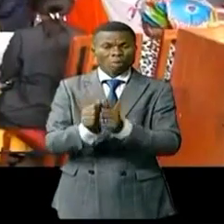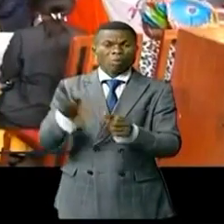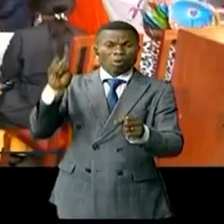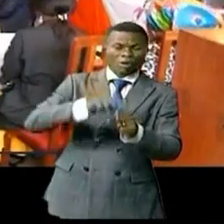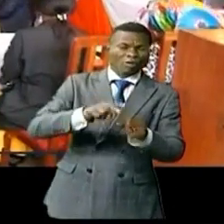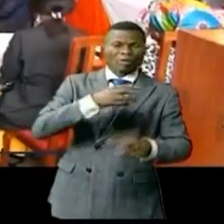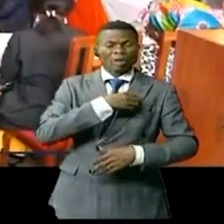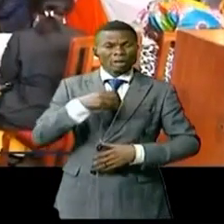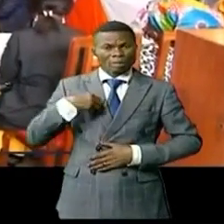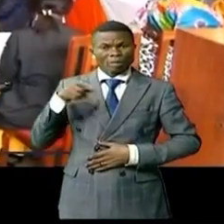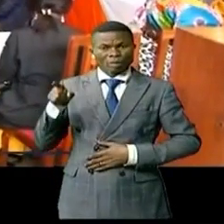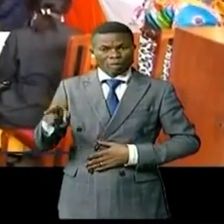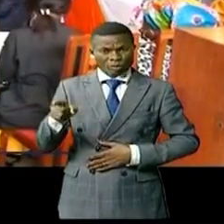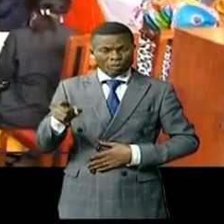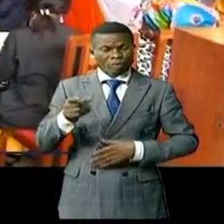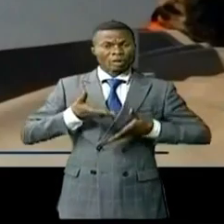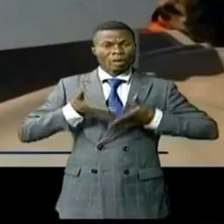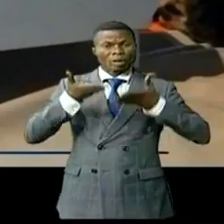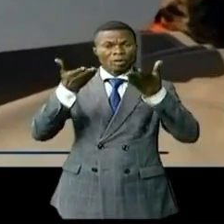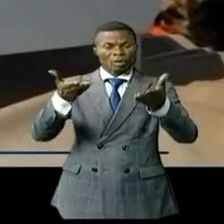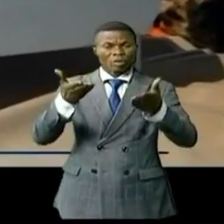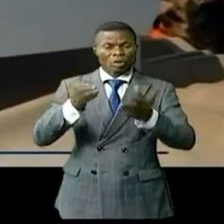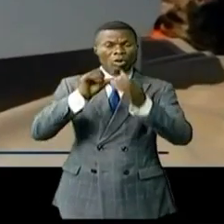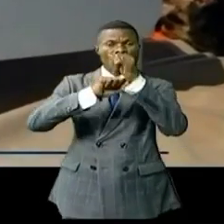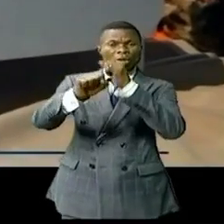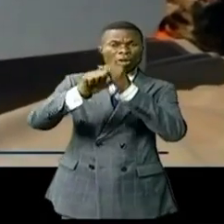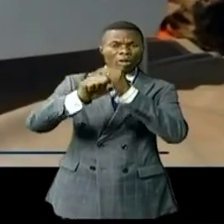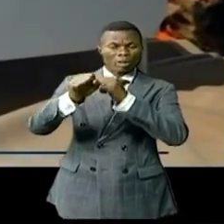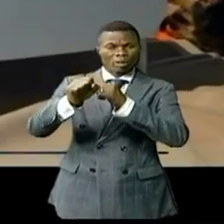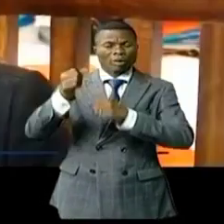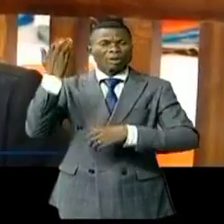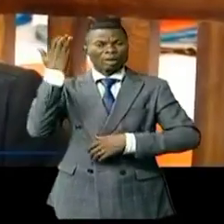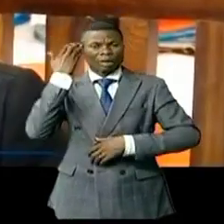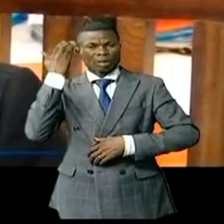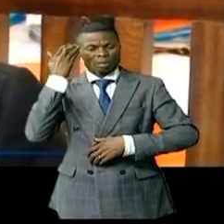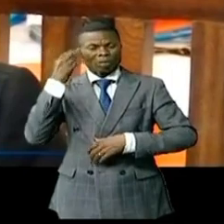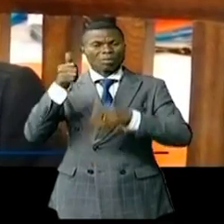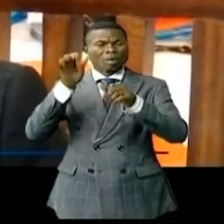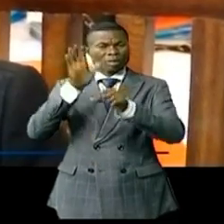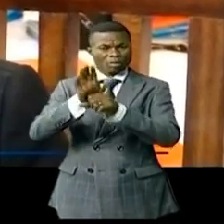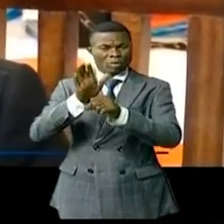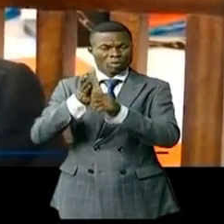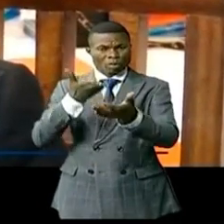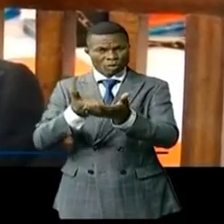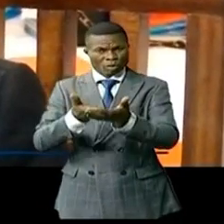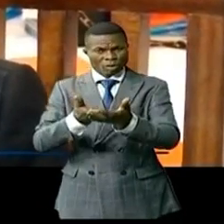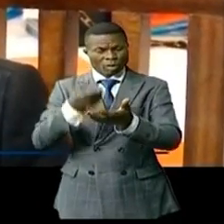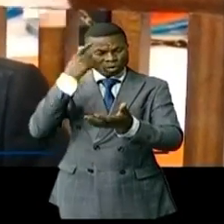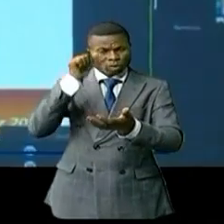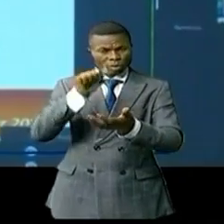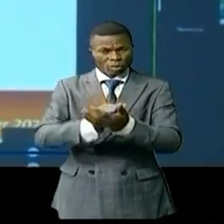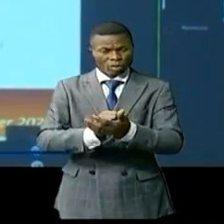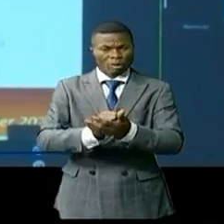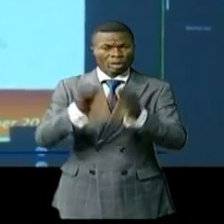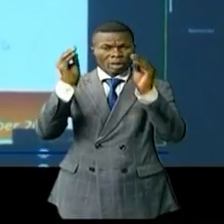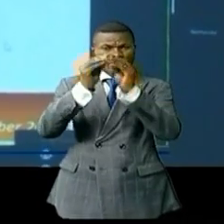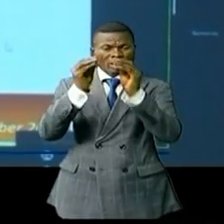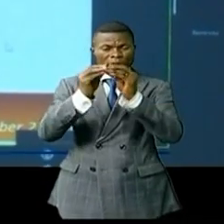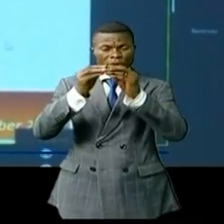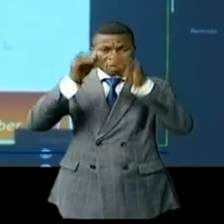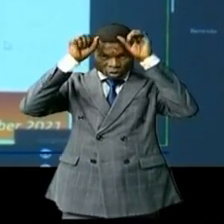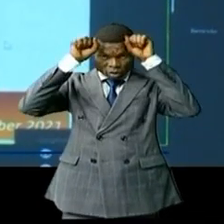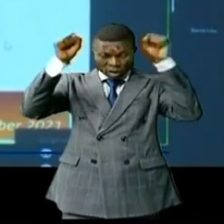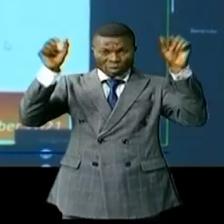sont victimes, il est proposé la promotion de la masculinité positive. Pour ce faire, un sommet des chefs d'État du